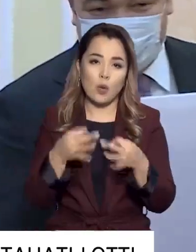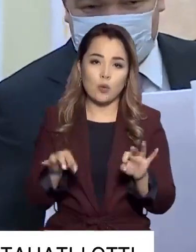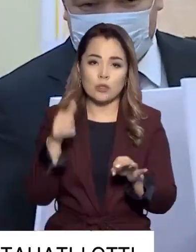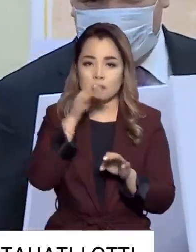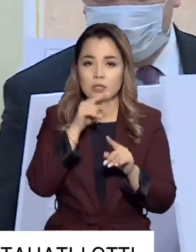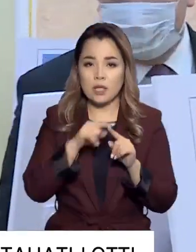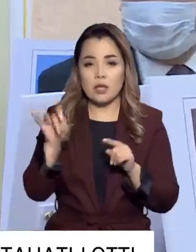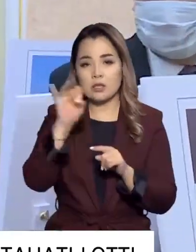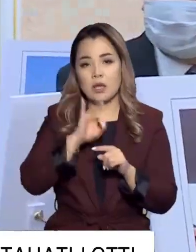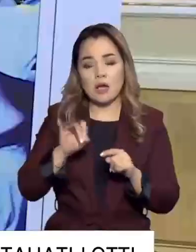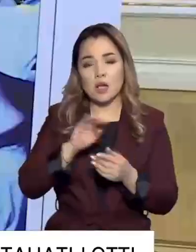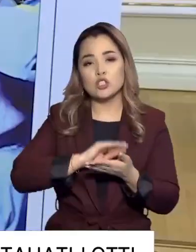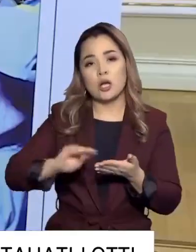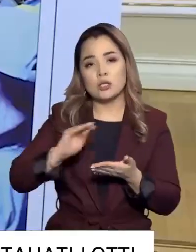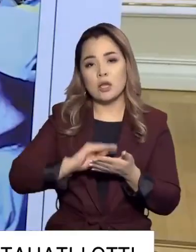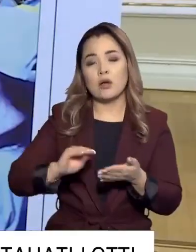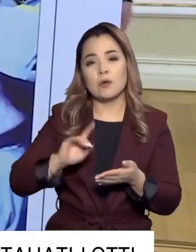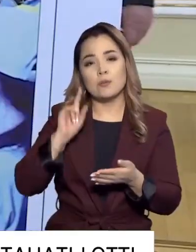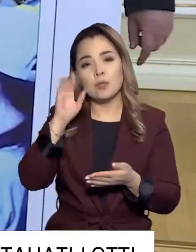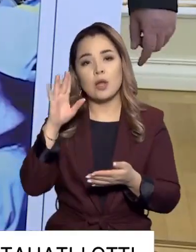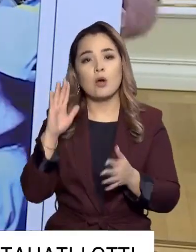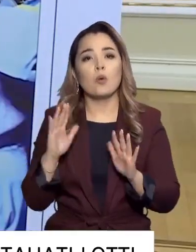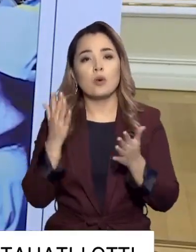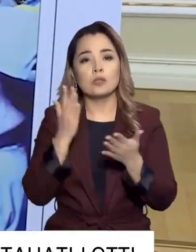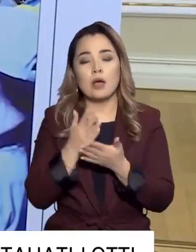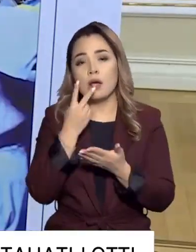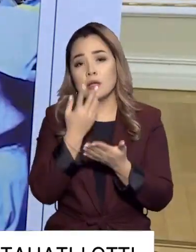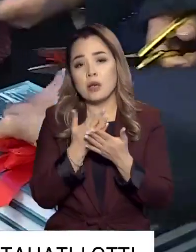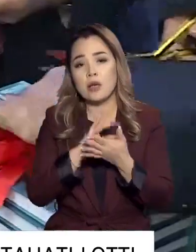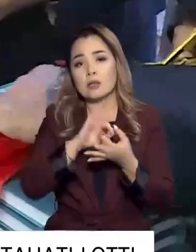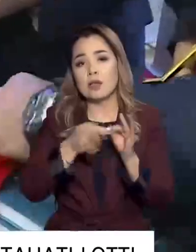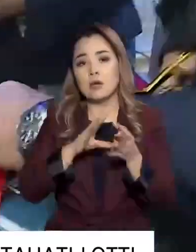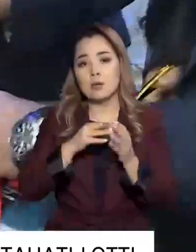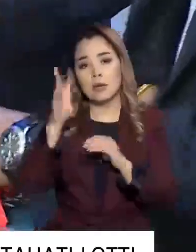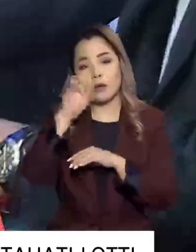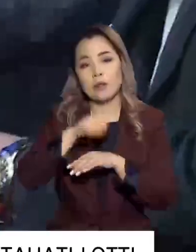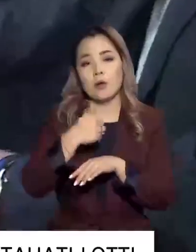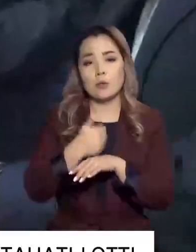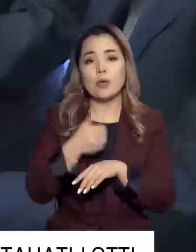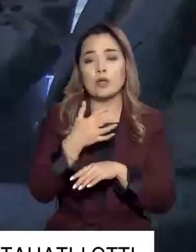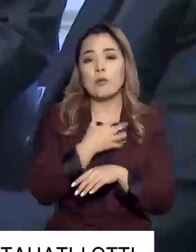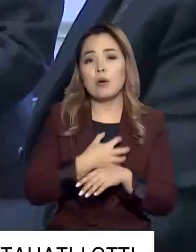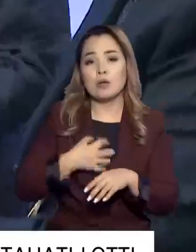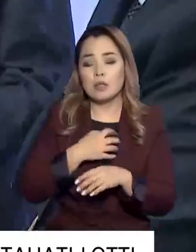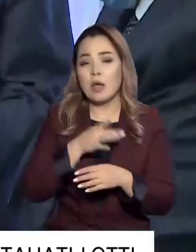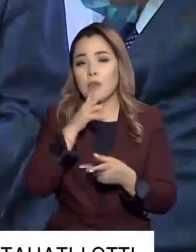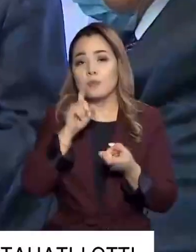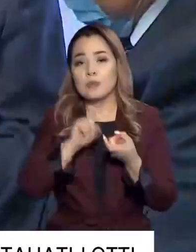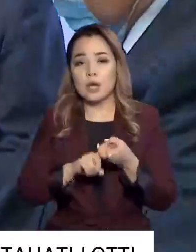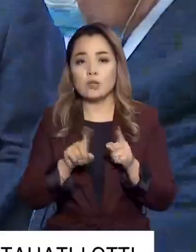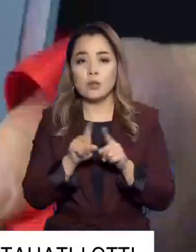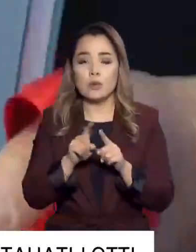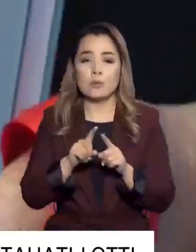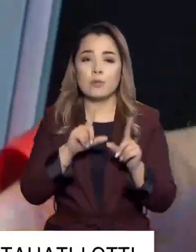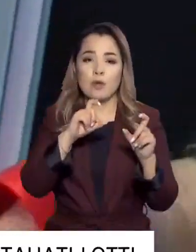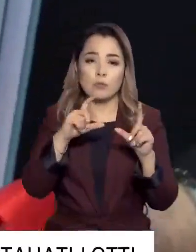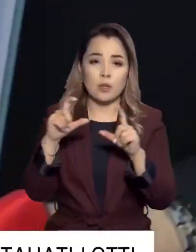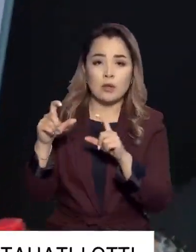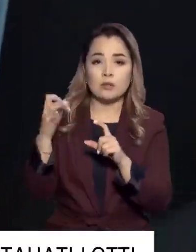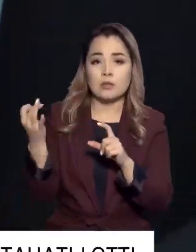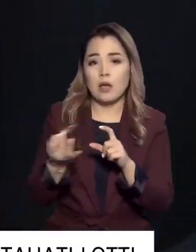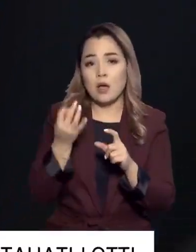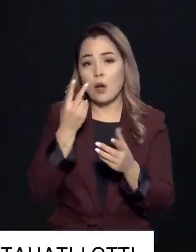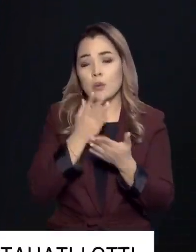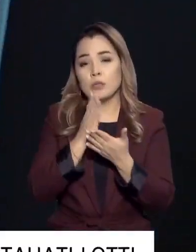жылдары ел тарихына жазылған айтулы оқиғалар мен айшықты сәттер, елбасы қызметінің маңызды мезеттері де объективкеленген. Сондай-ақ